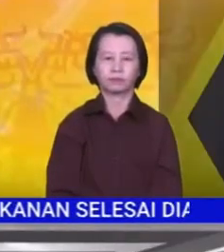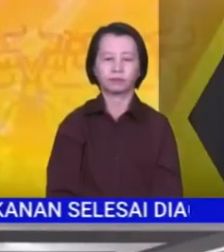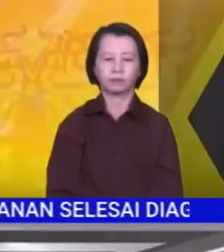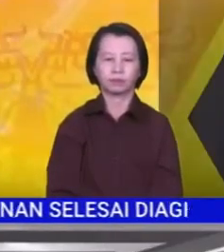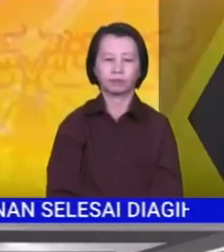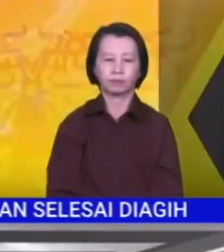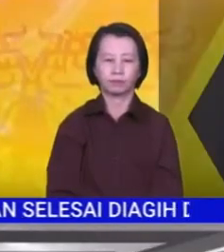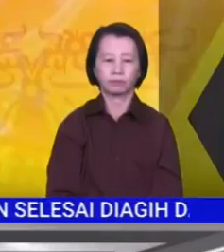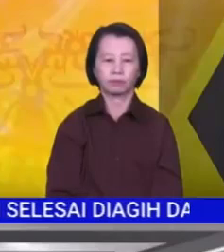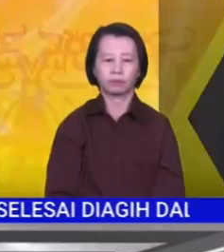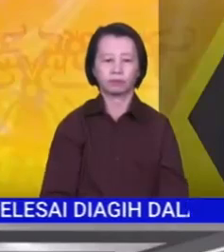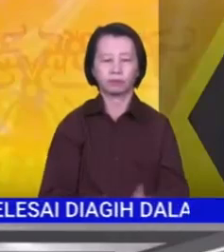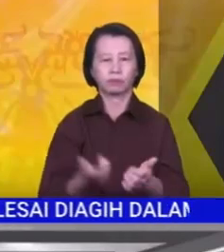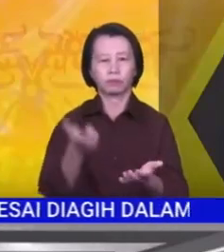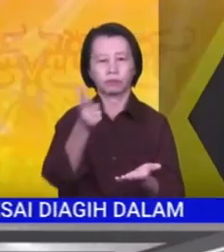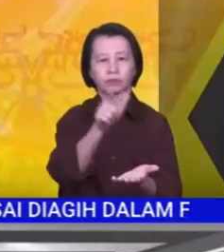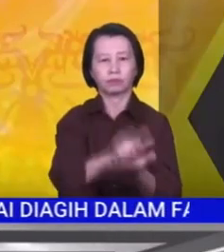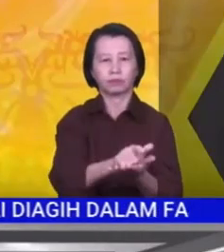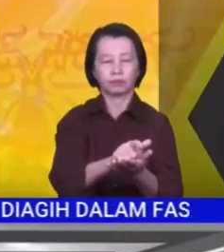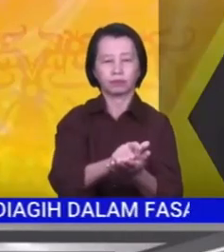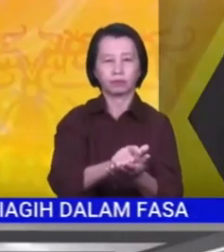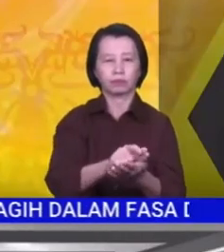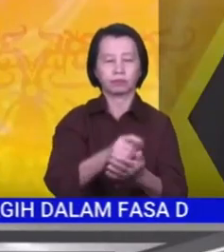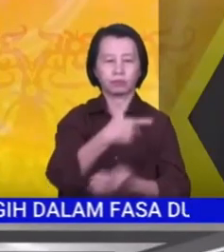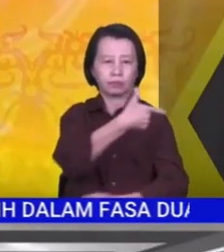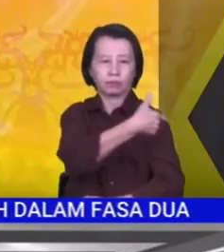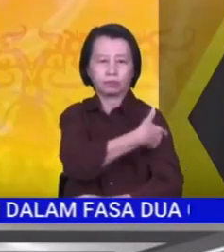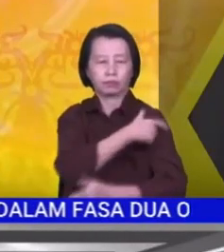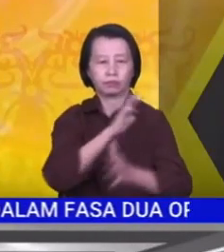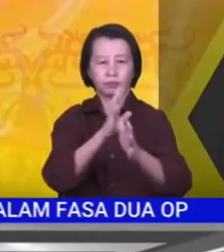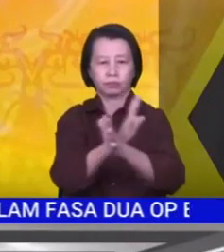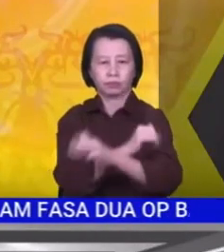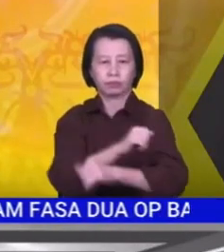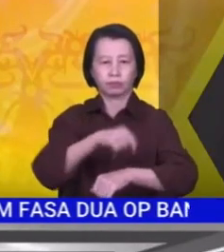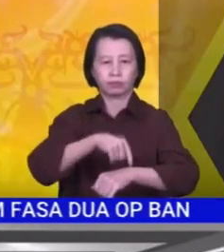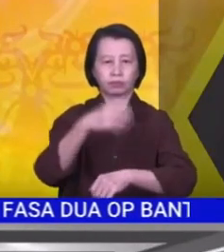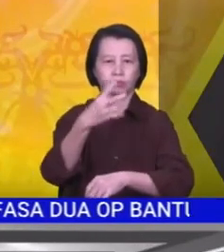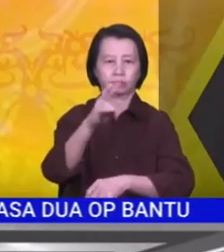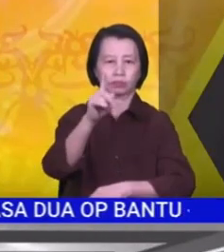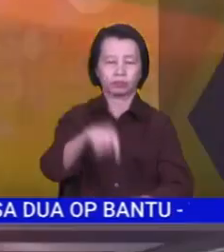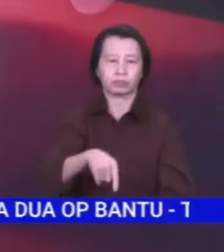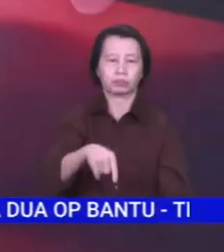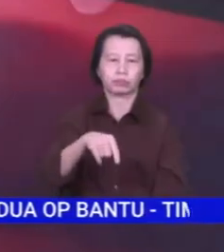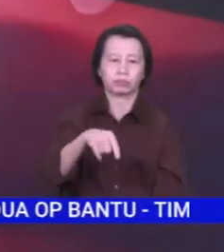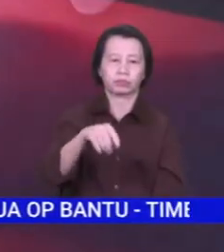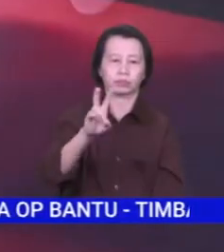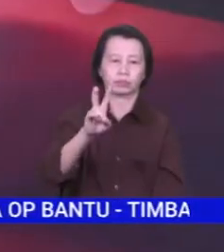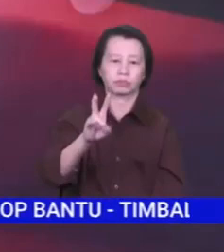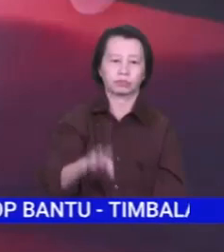Seterusnya kita ikuti ringkasan laporan prestasi vaksinasi Sarawak setakat 17 Julai.